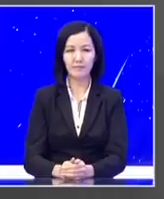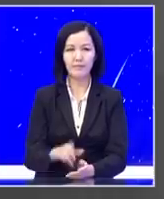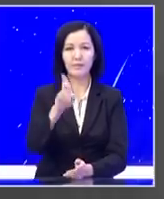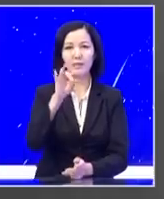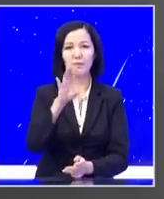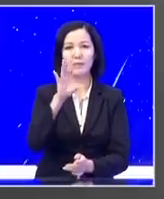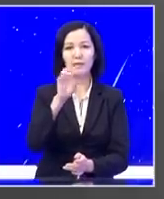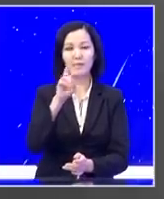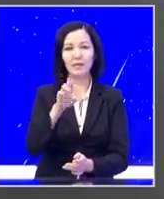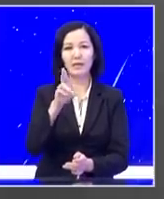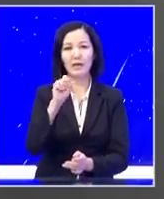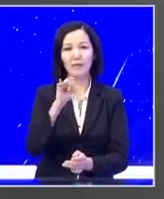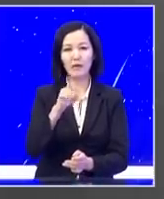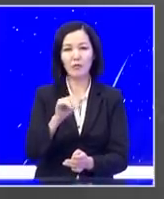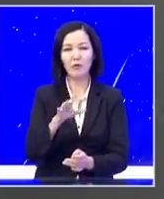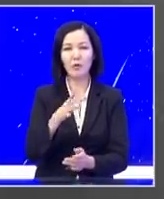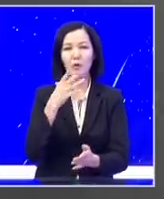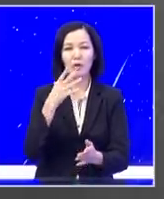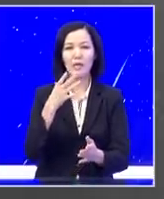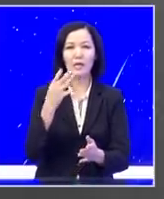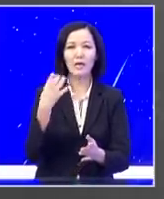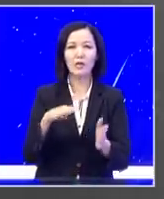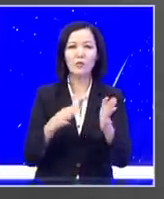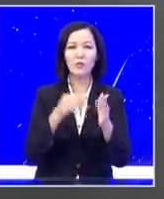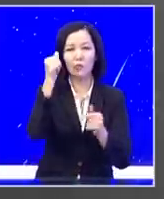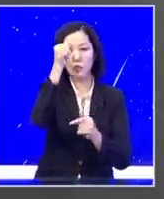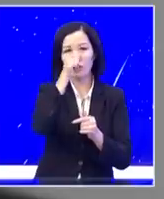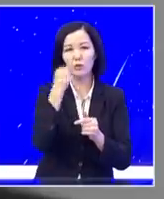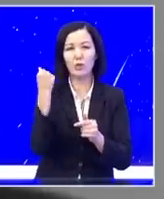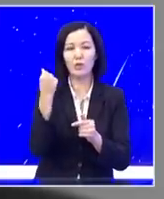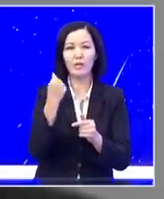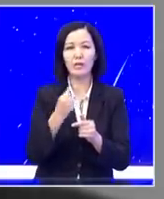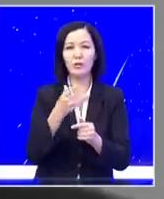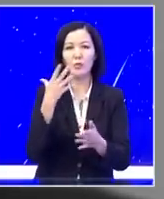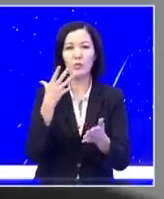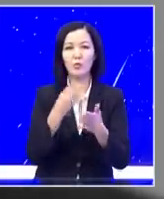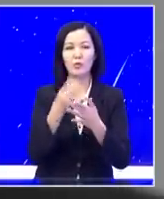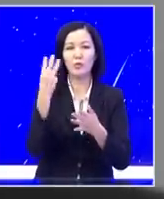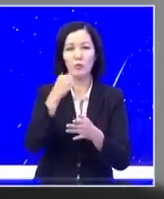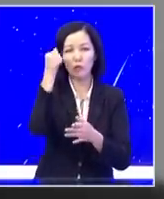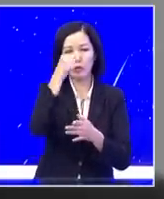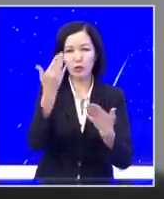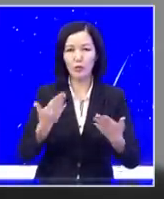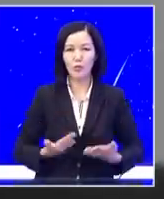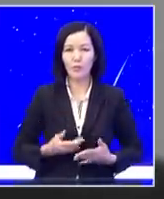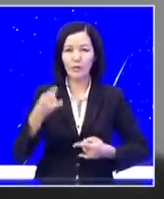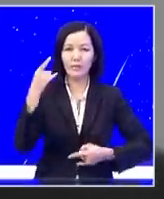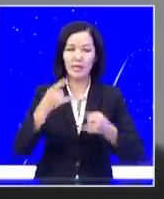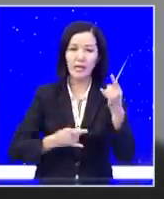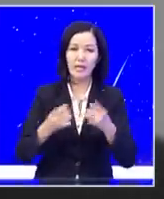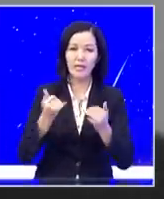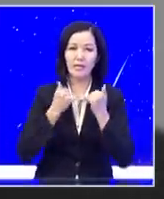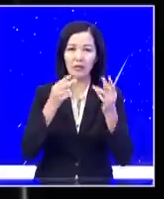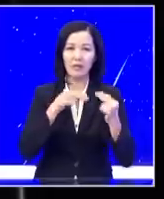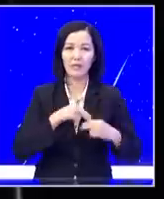Бейсен Абайұлы Құранбек маңдайына жазылғаны 49 жыл, 30-ын отандық баққа арнапты. Обаста Абайдың ұлытын,